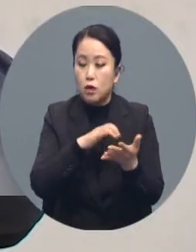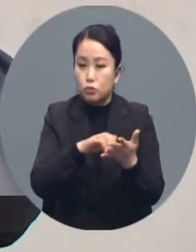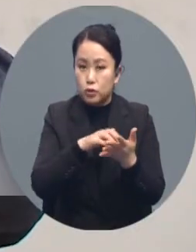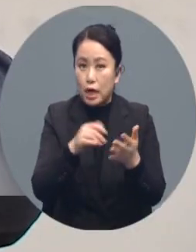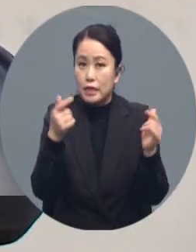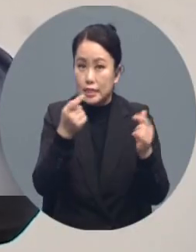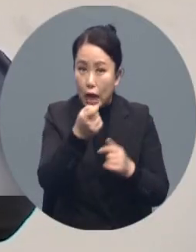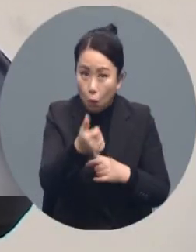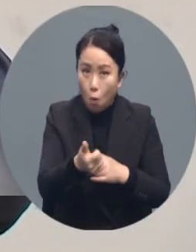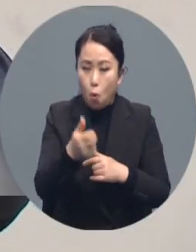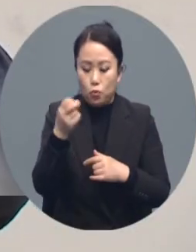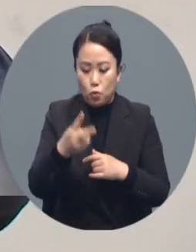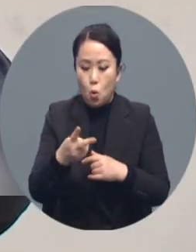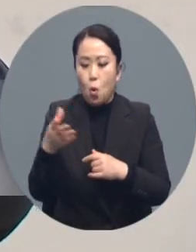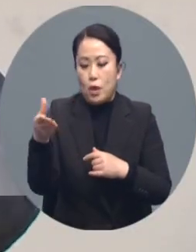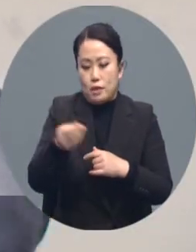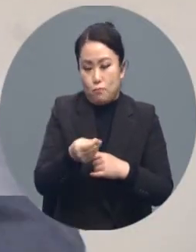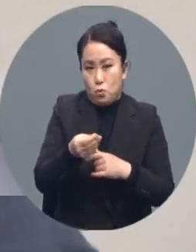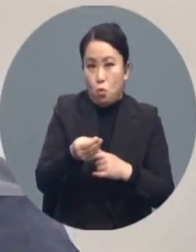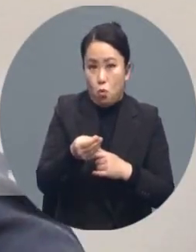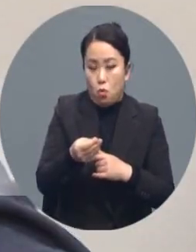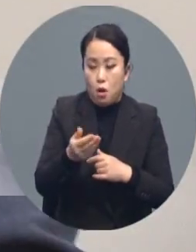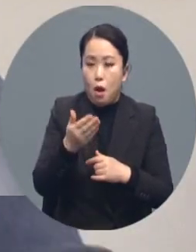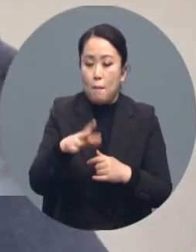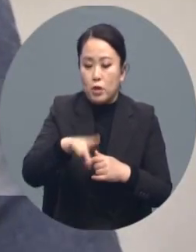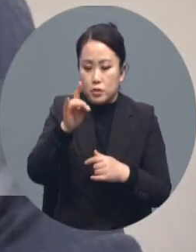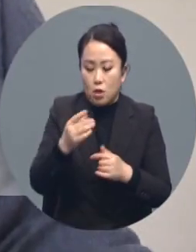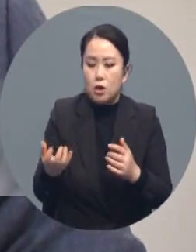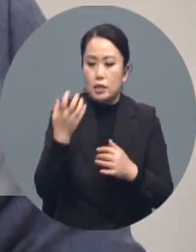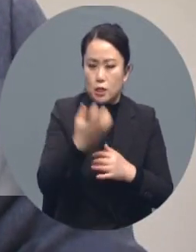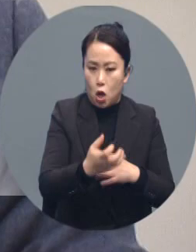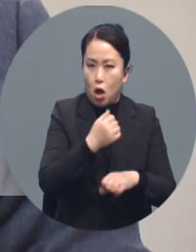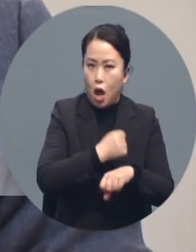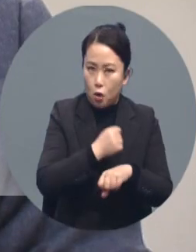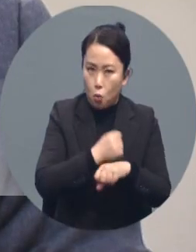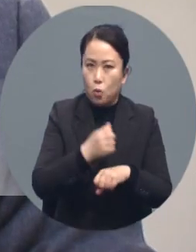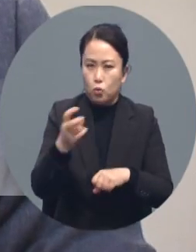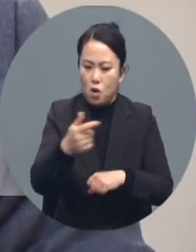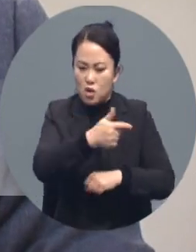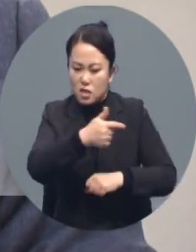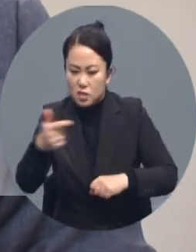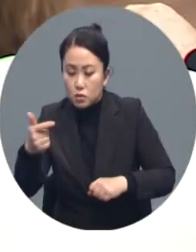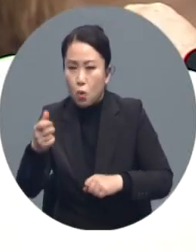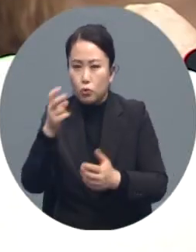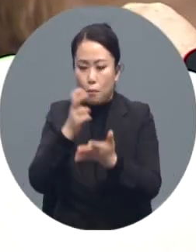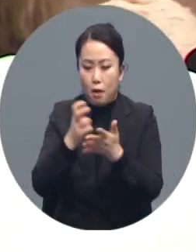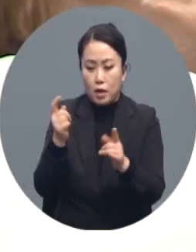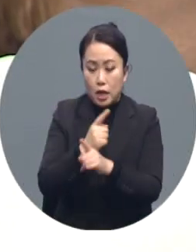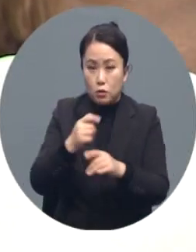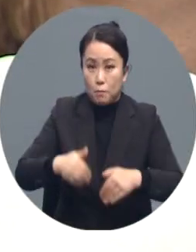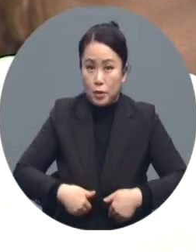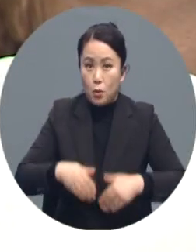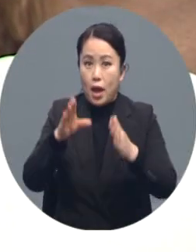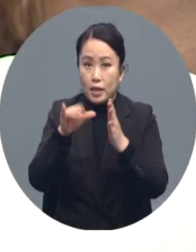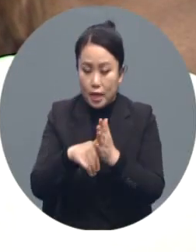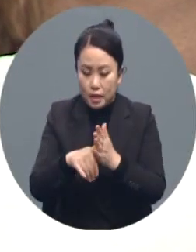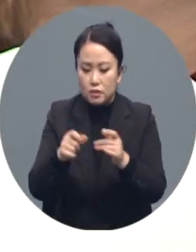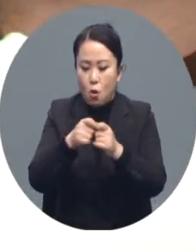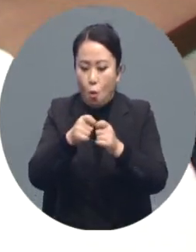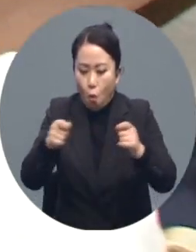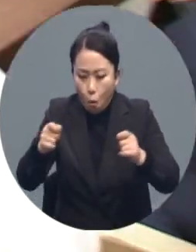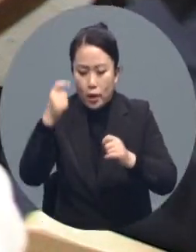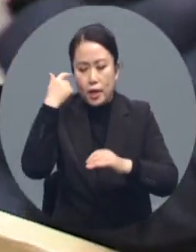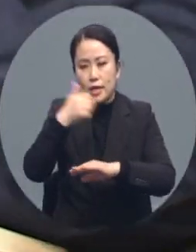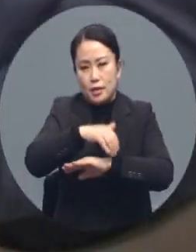기관이 우선 이전 대상에 포함될 예정이고 규모가 크거나 법 개정이 필요한 기관은 중장기 추진안이 제시됩니다.